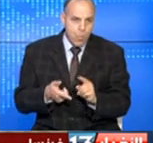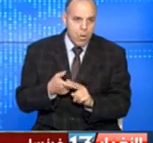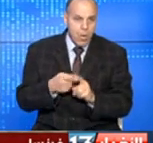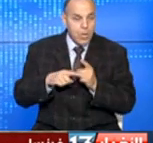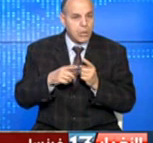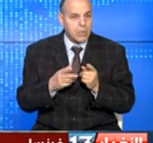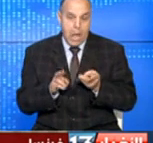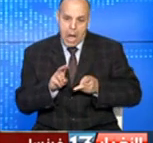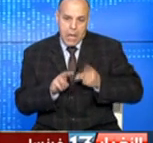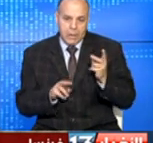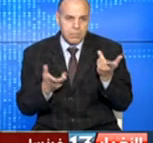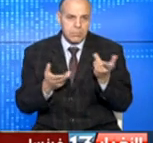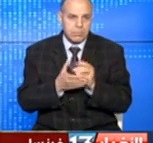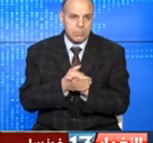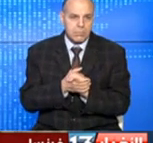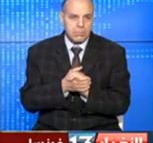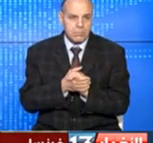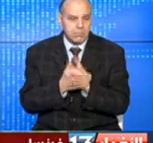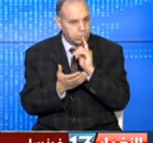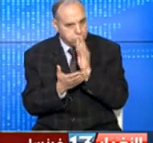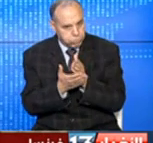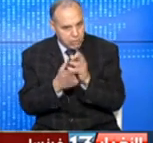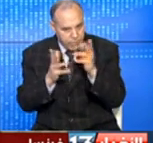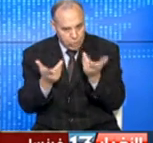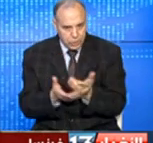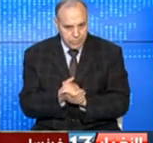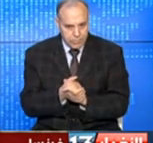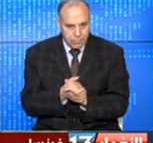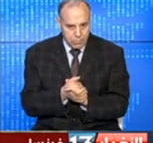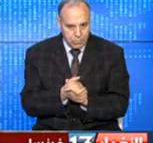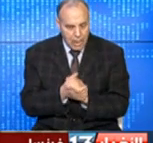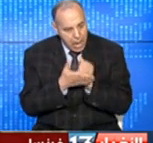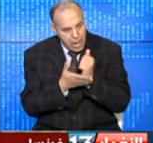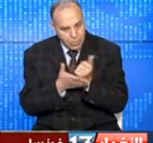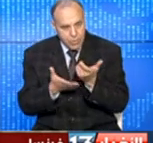بلو معناتها الشفافية اللازمة